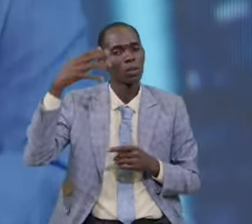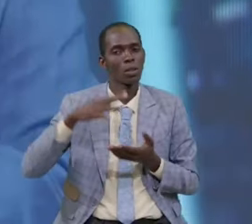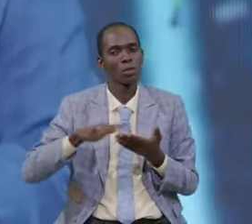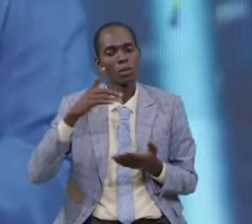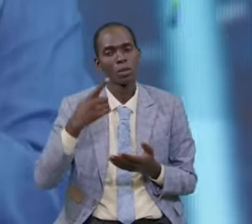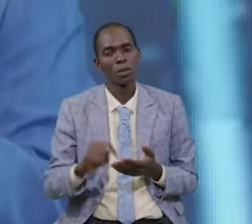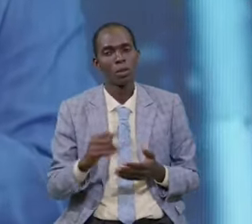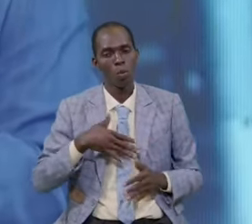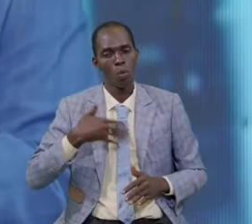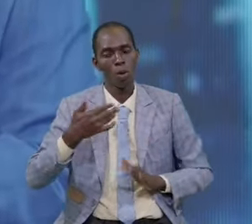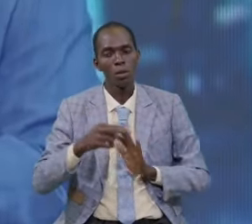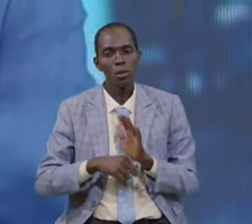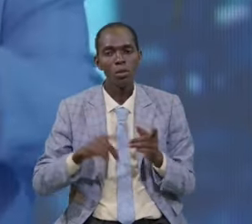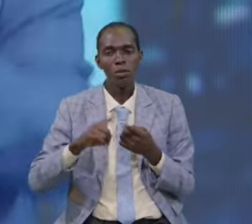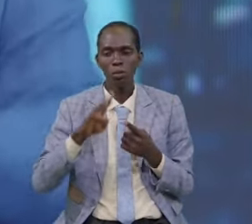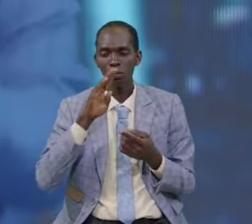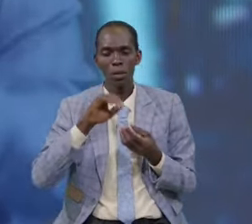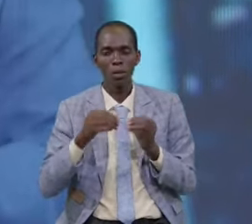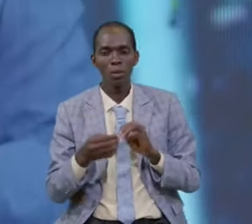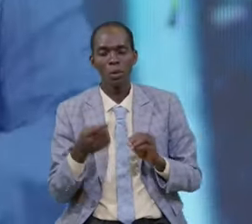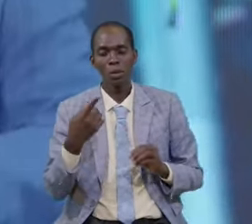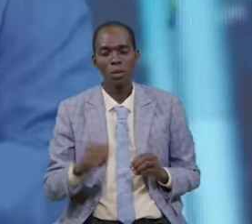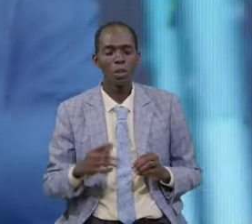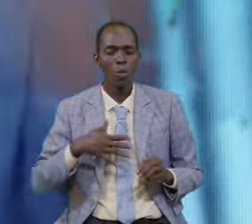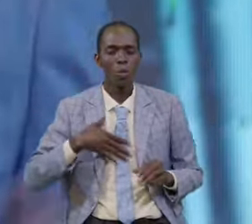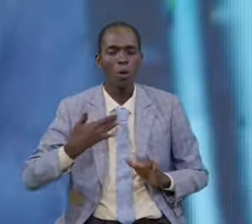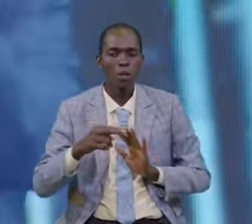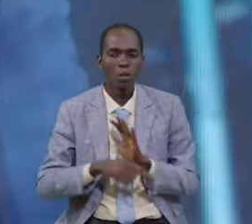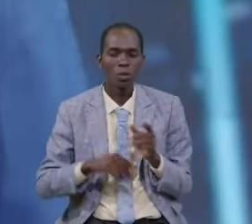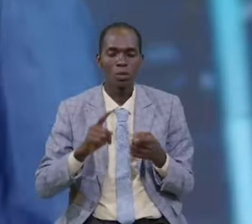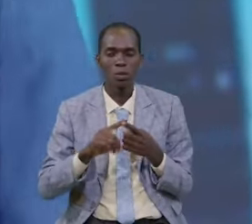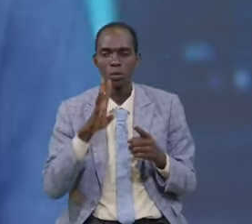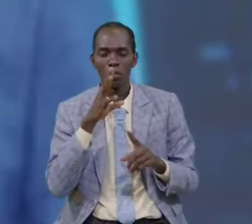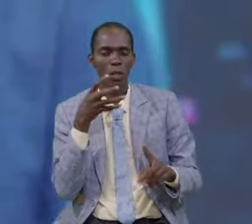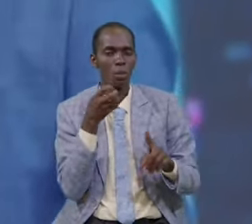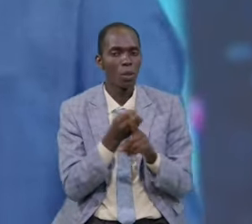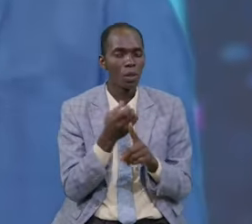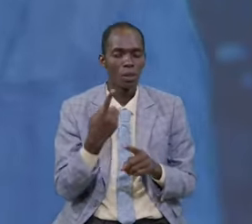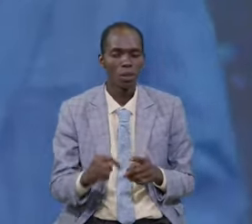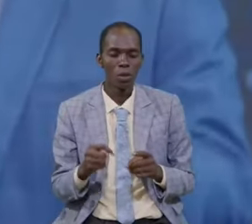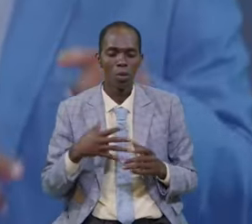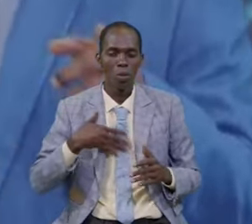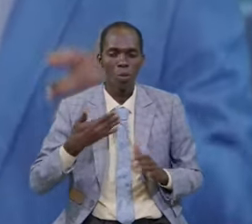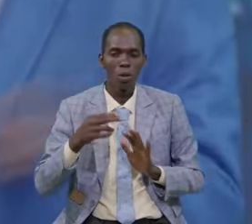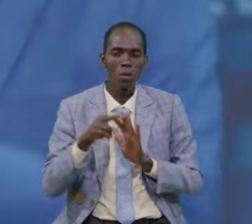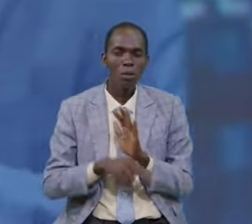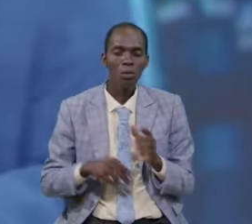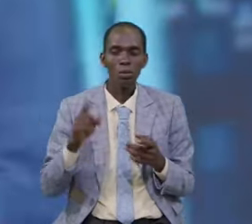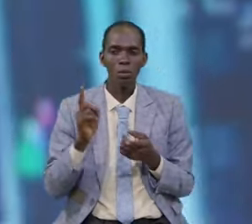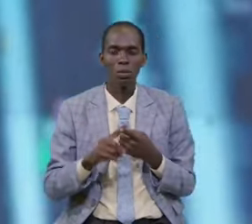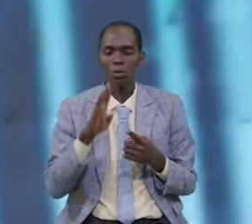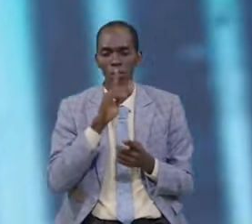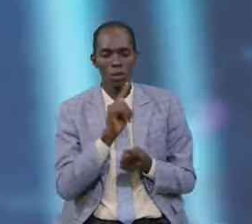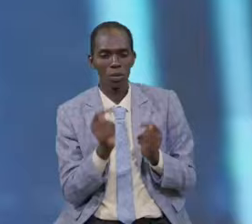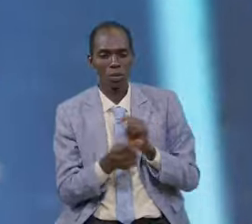volonté d'être impacté par la bonté de Dieu, la volonté d'être transformé par la grâce pour la gloire, la